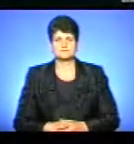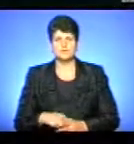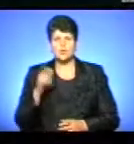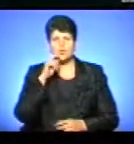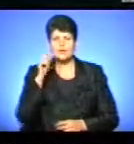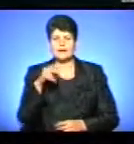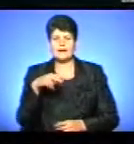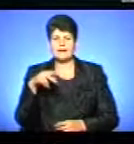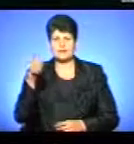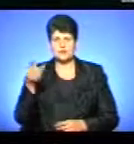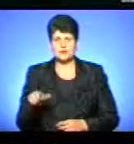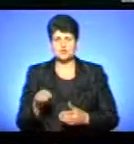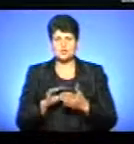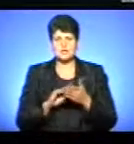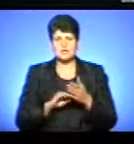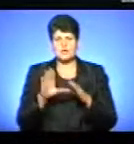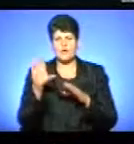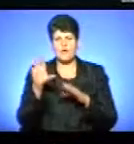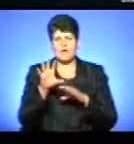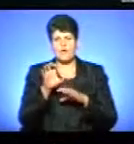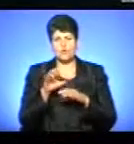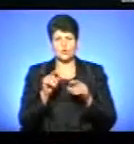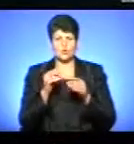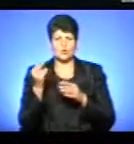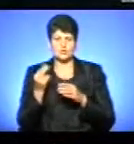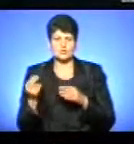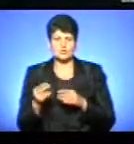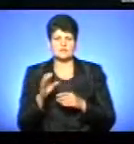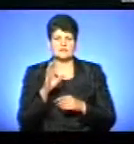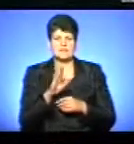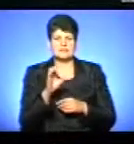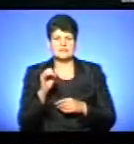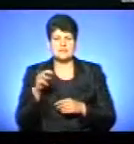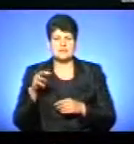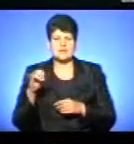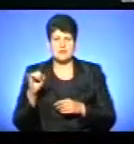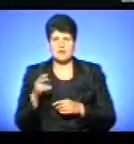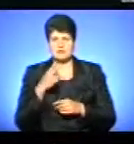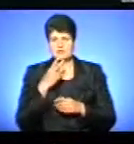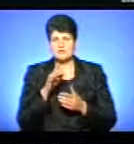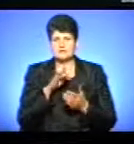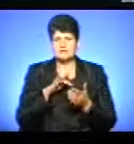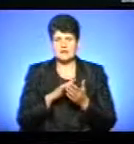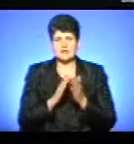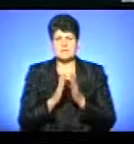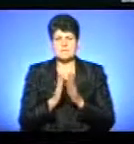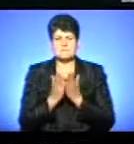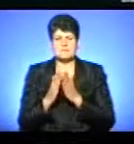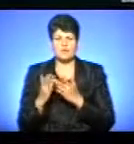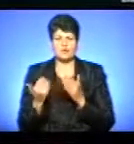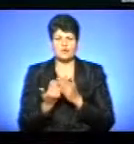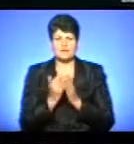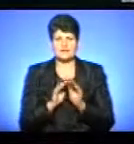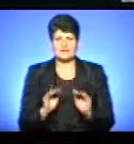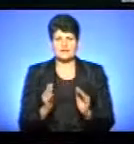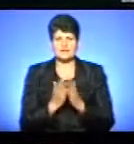Українська літераторка, журналістка, фотохудожник Валентина Семеняк репрезентувала у Центральній міській бібліотеці Тернополя нові дитячі книги. Це